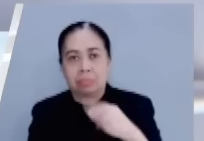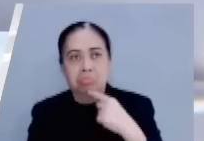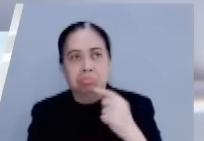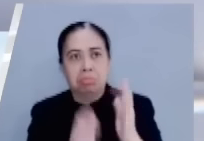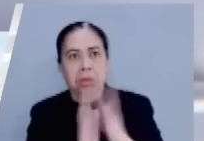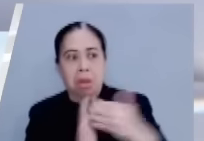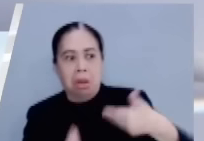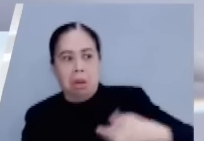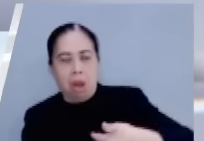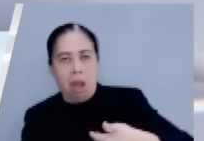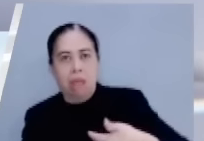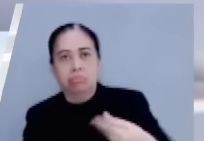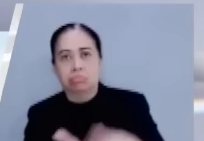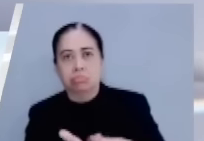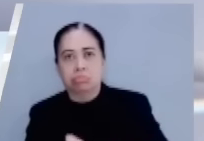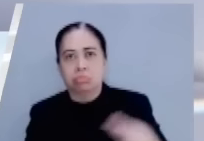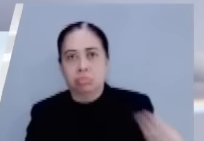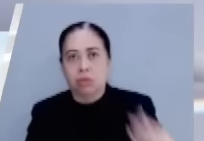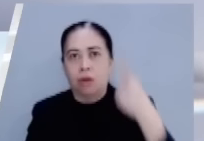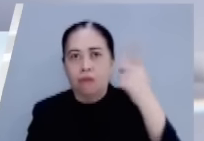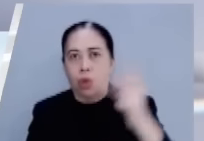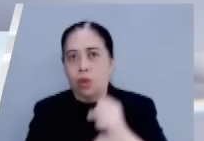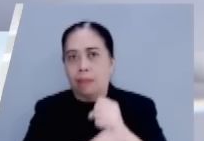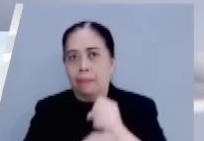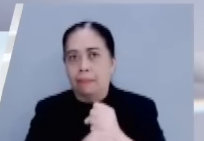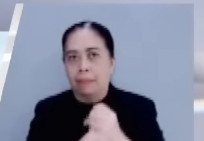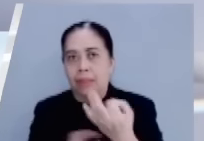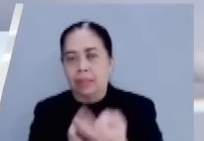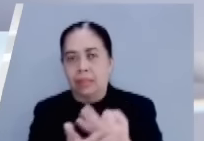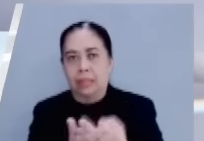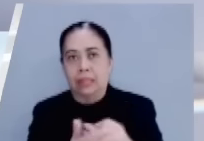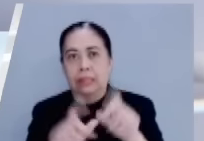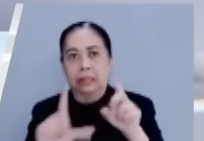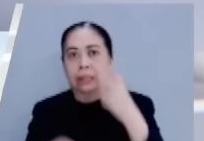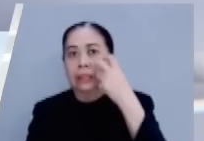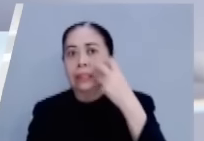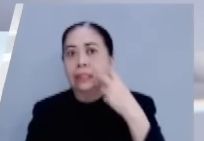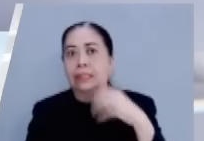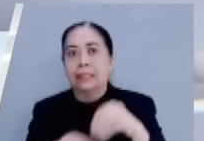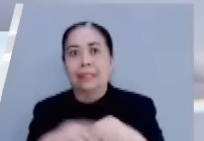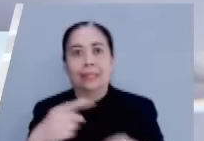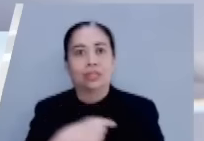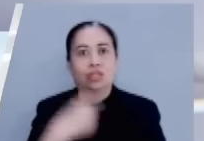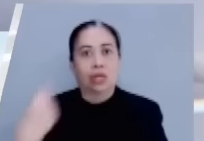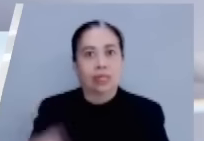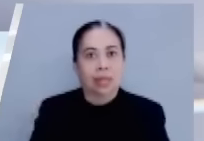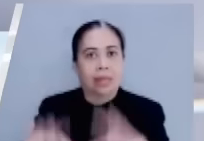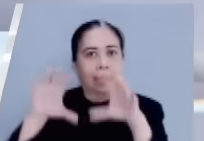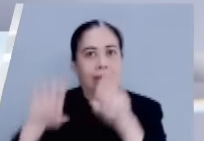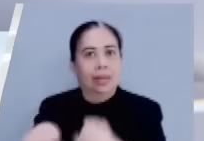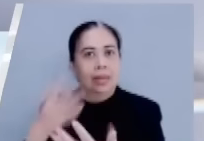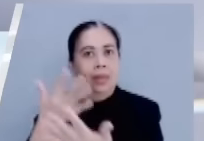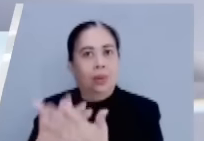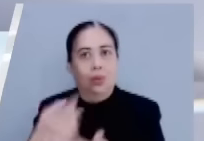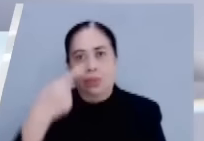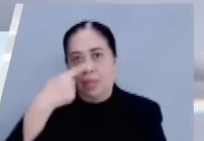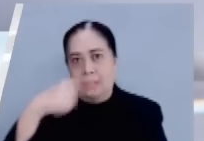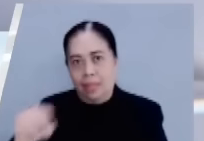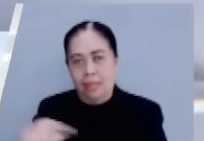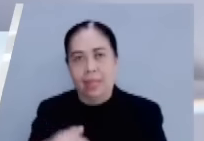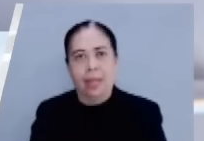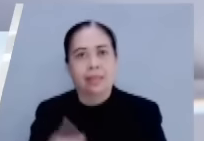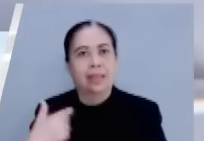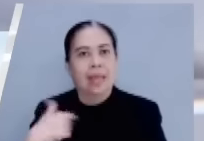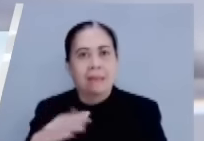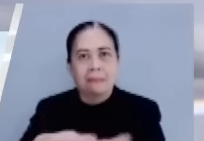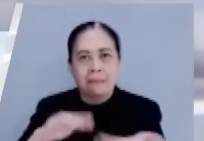campaign funds. Si Xi ayon sa docu ay convicted criminal sa China na nahuli at nakulong sa Thailand. May mga gambling investment